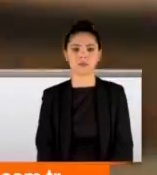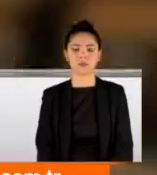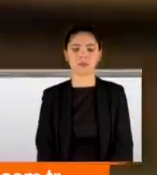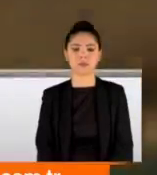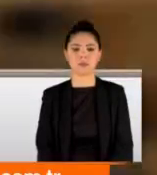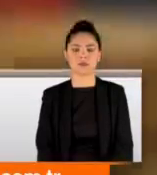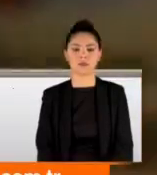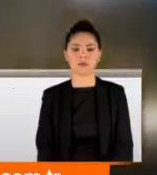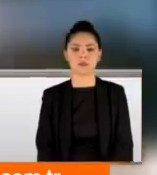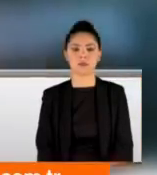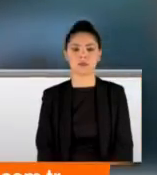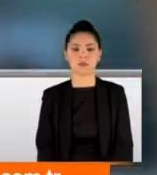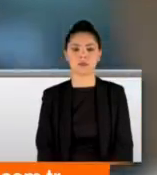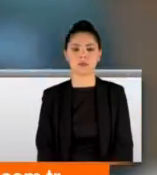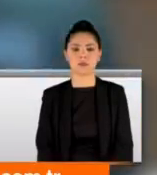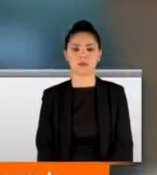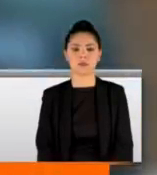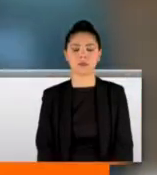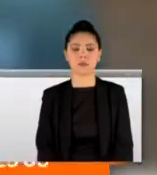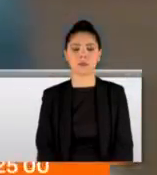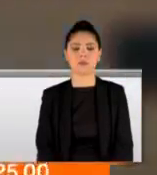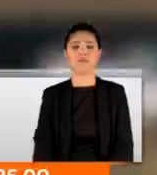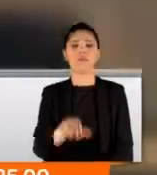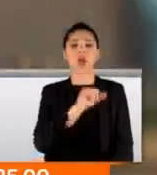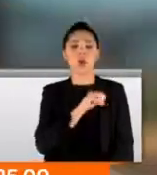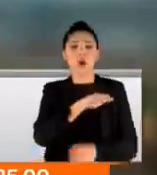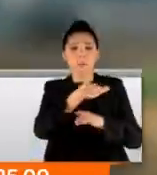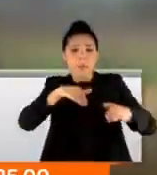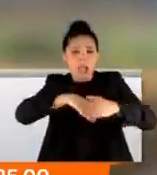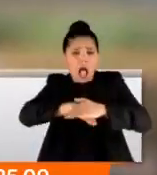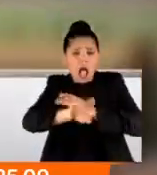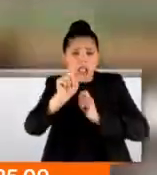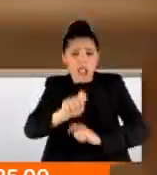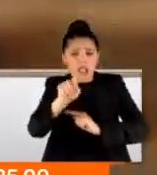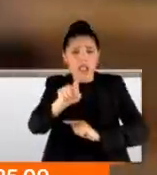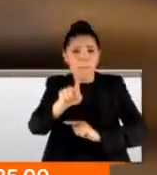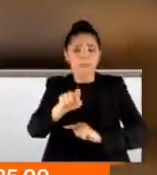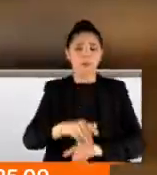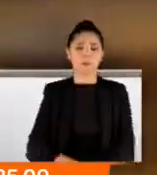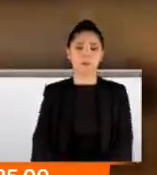Allahu Ekber! Allahu Ekber! Korkudan masaların altına saklandılar.